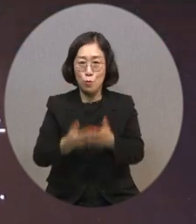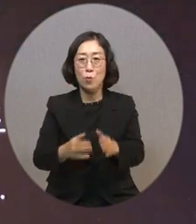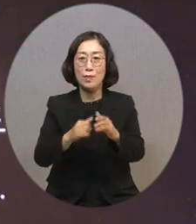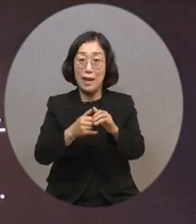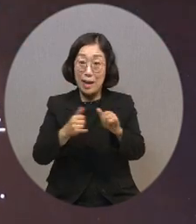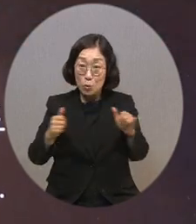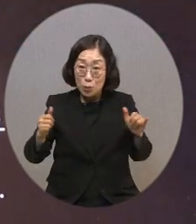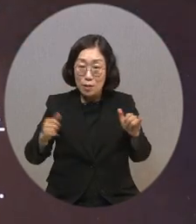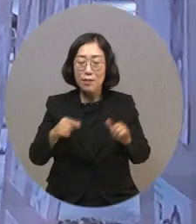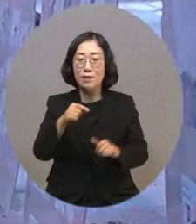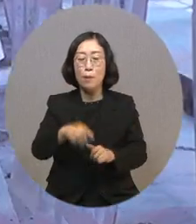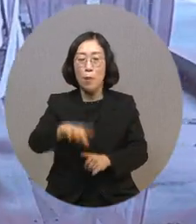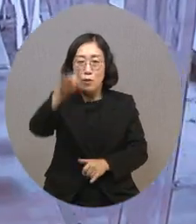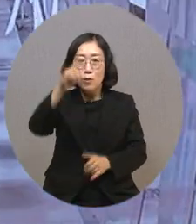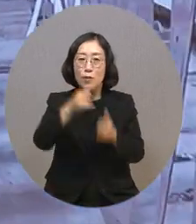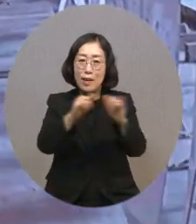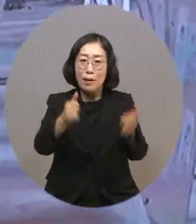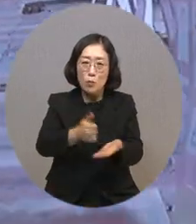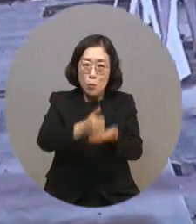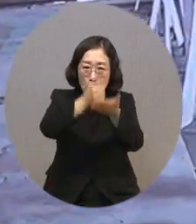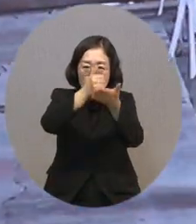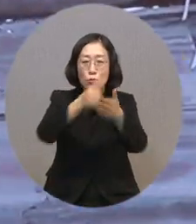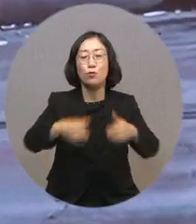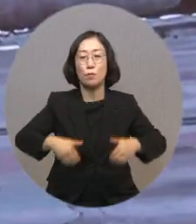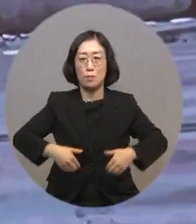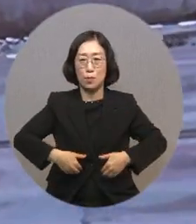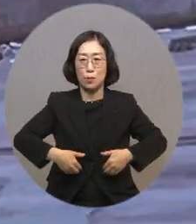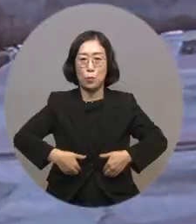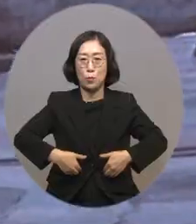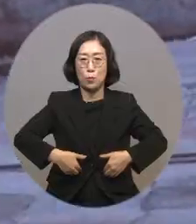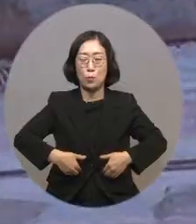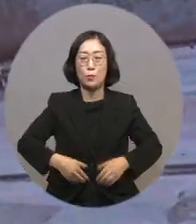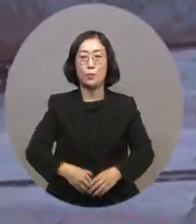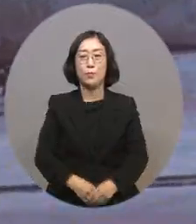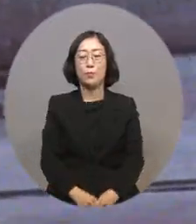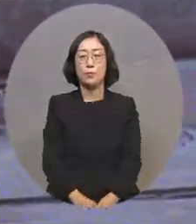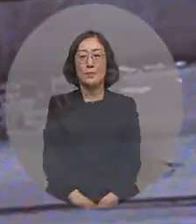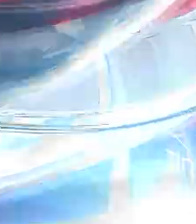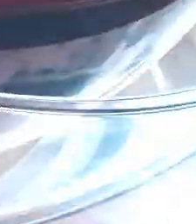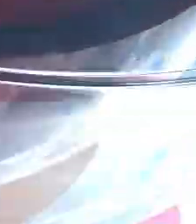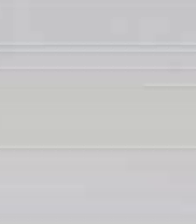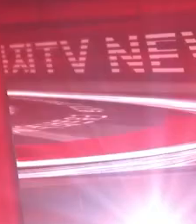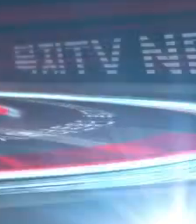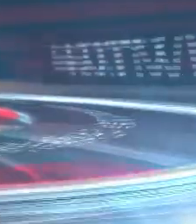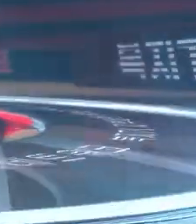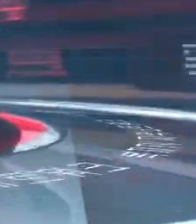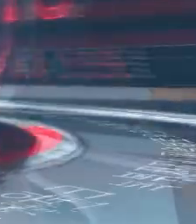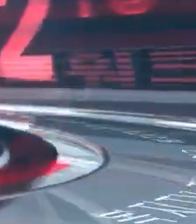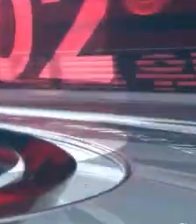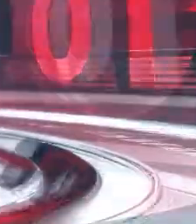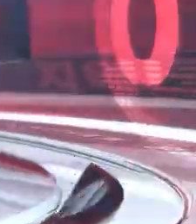먼저 사람이길 원합니다. 복지TV 경기방송 정선입니다.